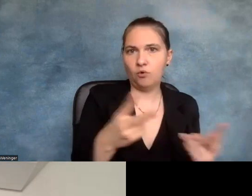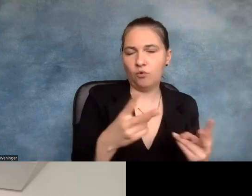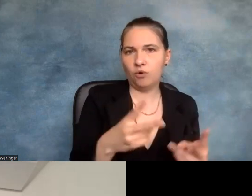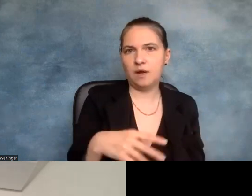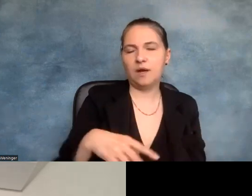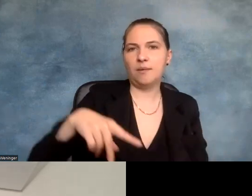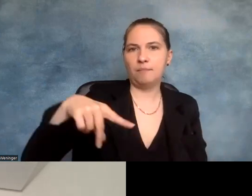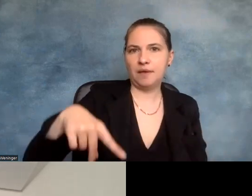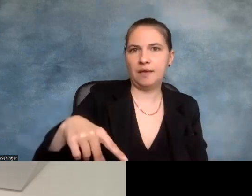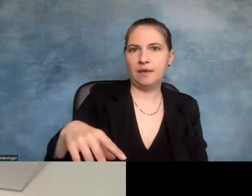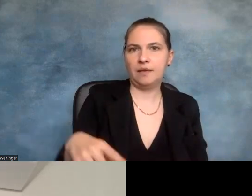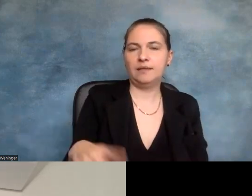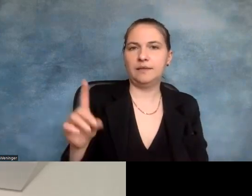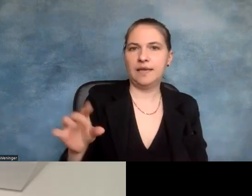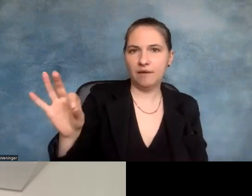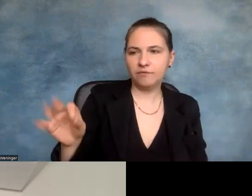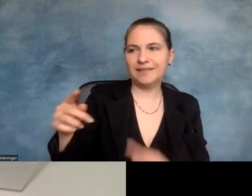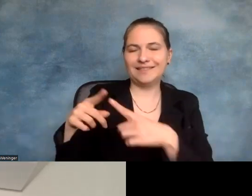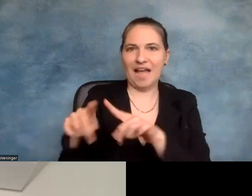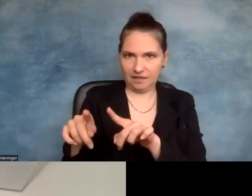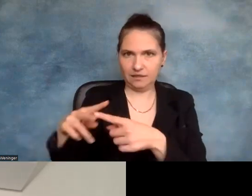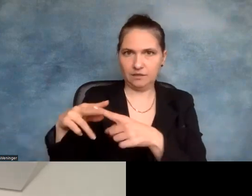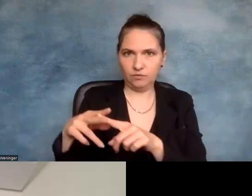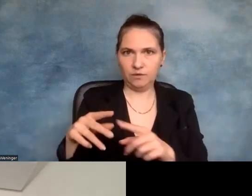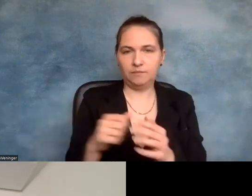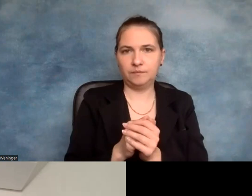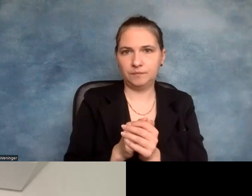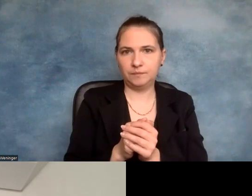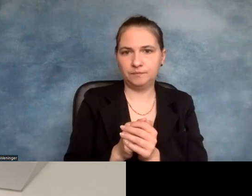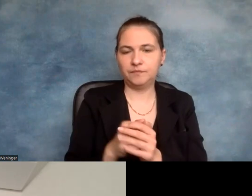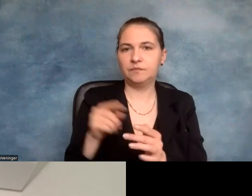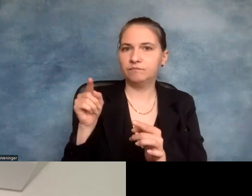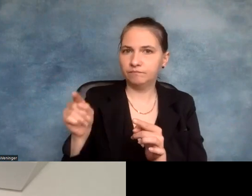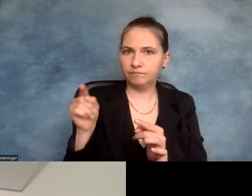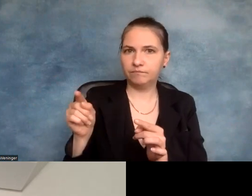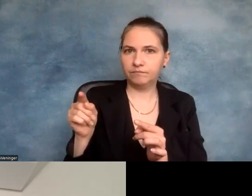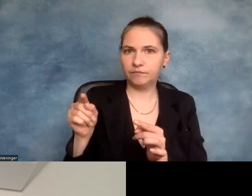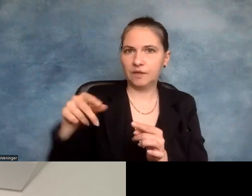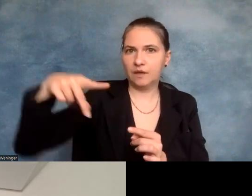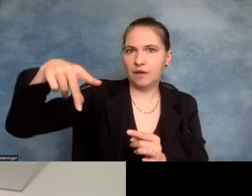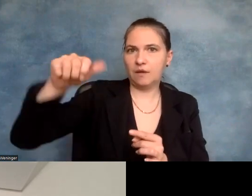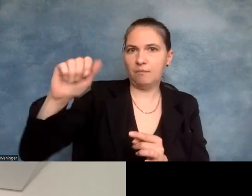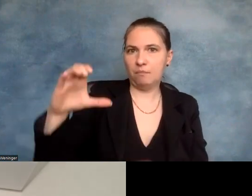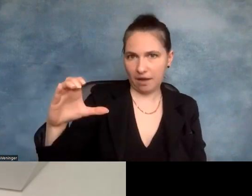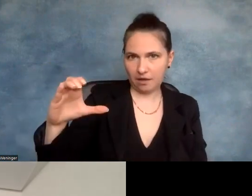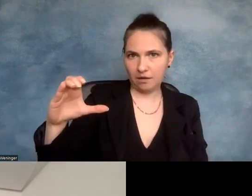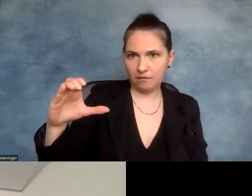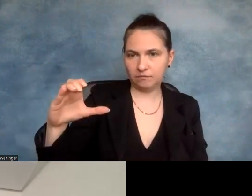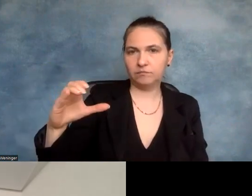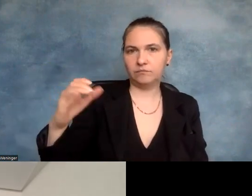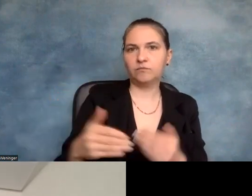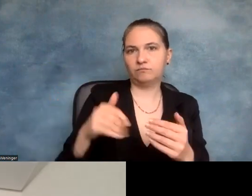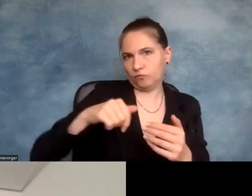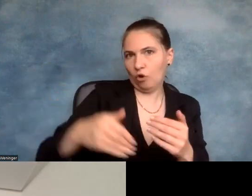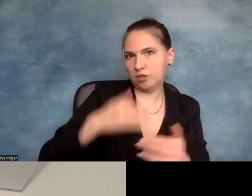mal nachrecherchieren, das kann ich später in den Chat stellen. Für PDFs gibt es ein Tool, den PAC, und da hören wir heute